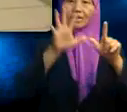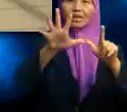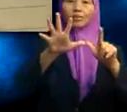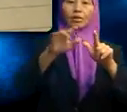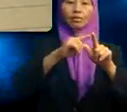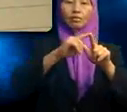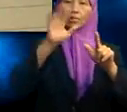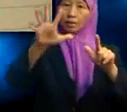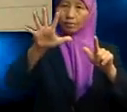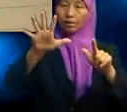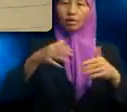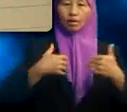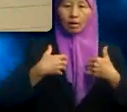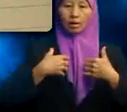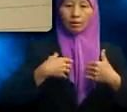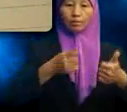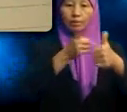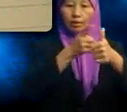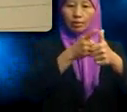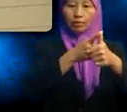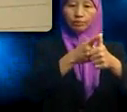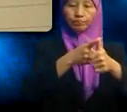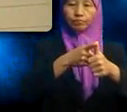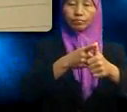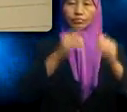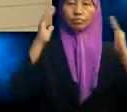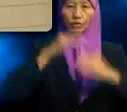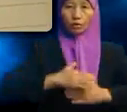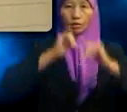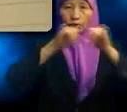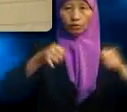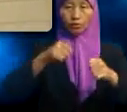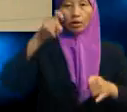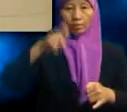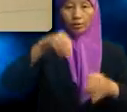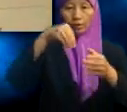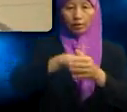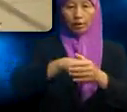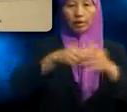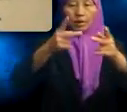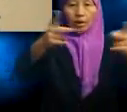Jumaat. Syarat sah yang pertama, solat Jumaat tersebut mestilah